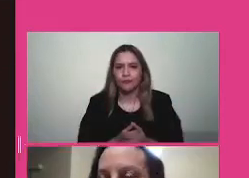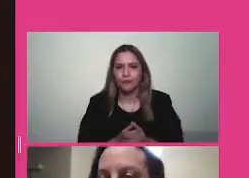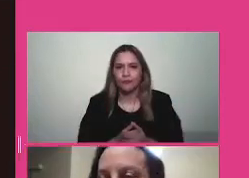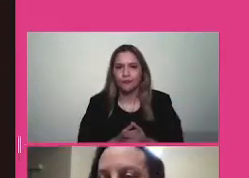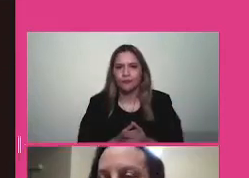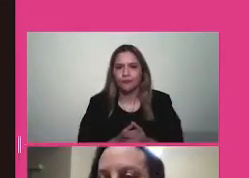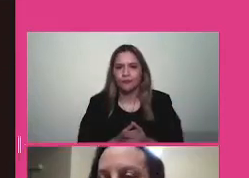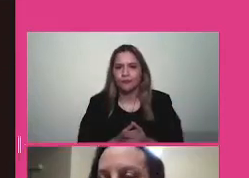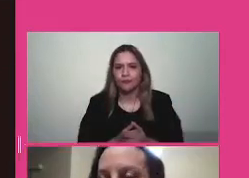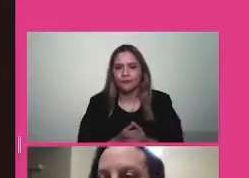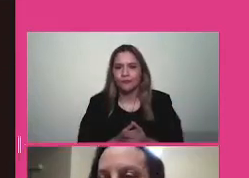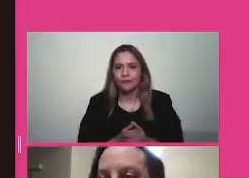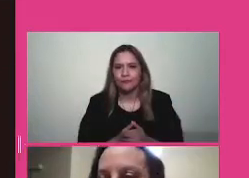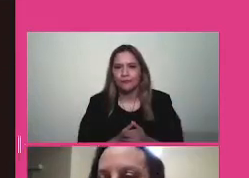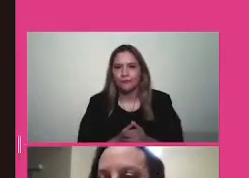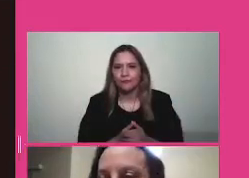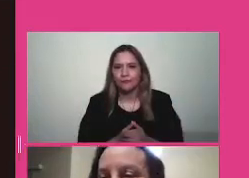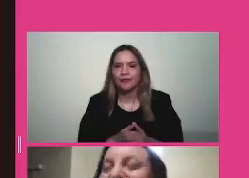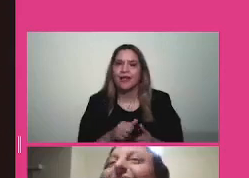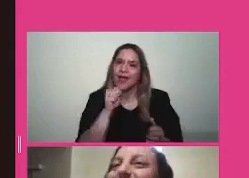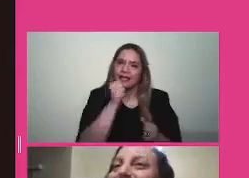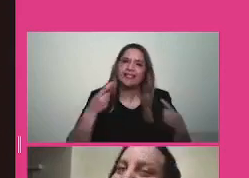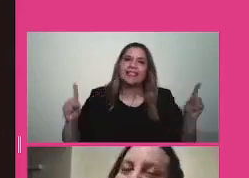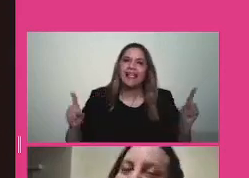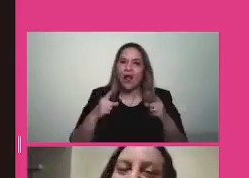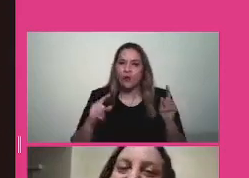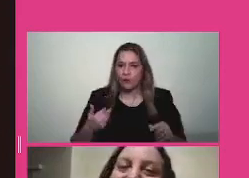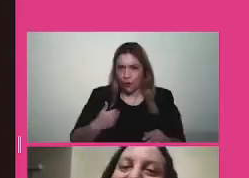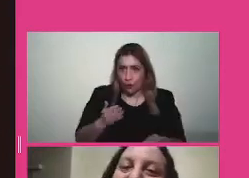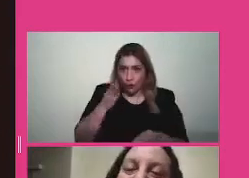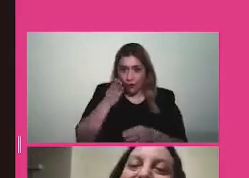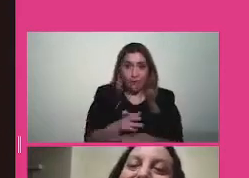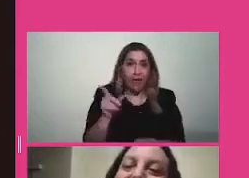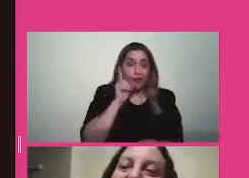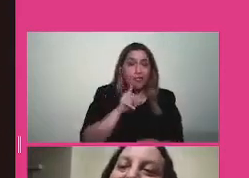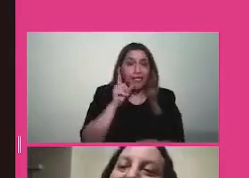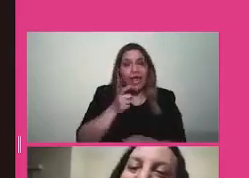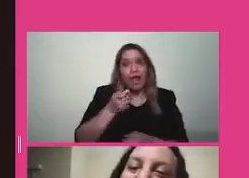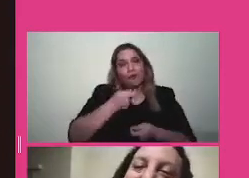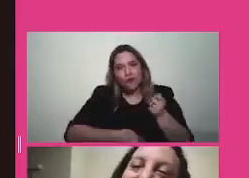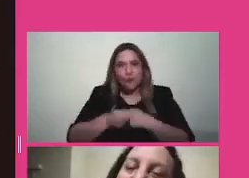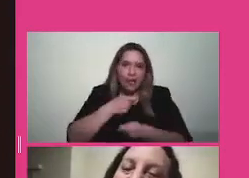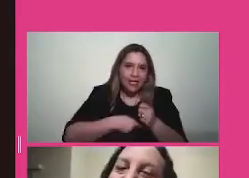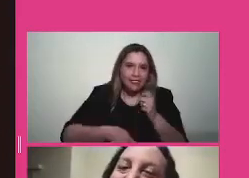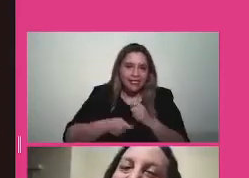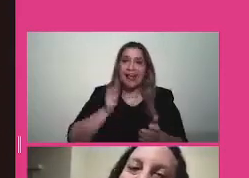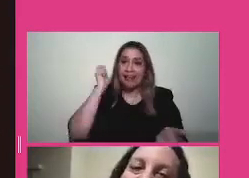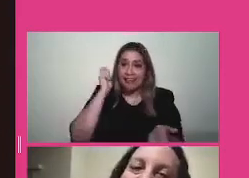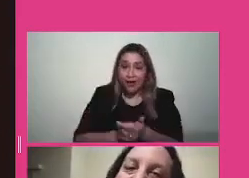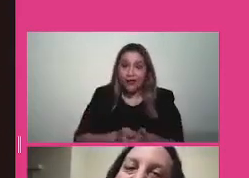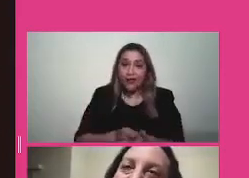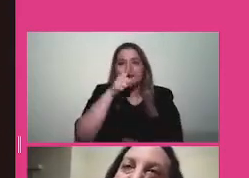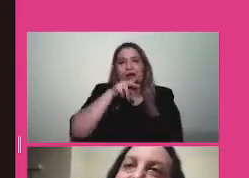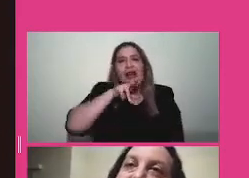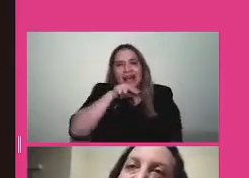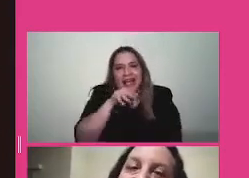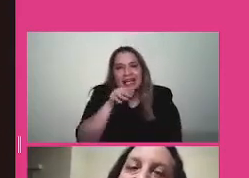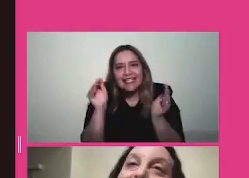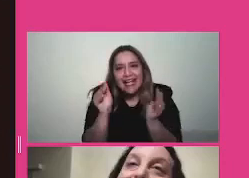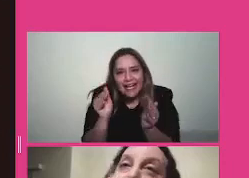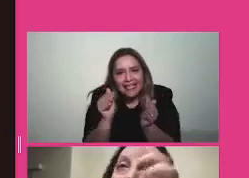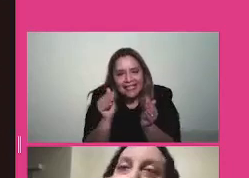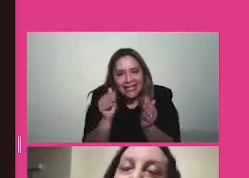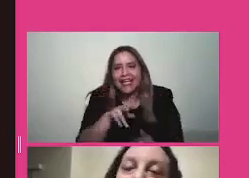Όταν θα πάω, κυρά μου, στο παζάρι, θα σ' αγοράσω ένα κατσικάκι,